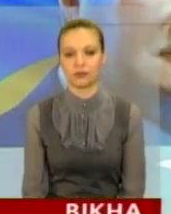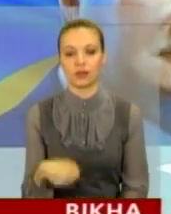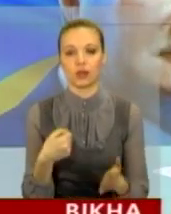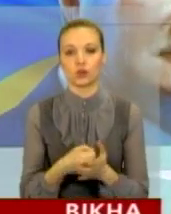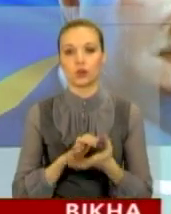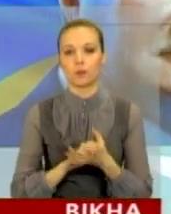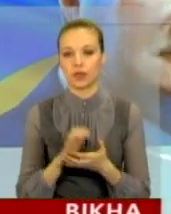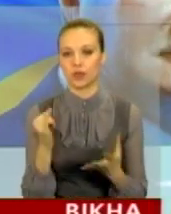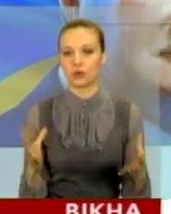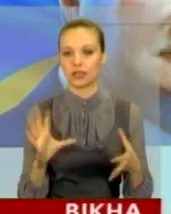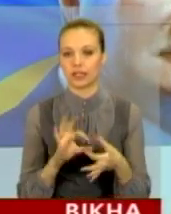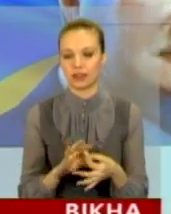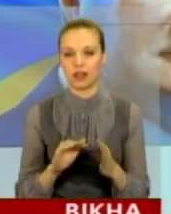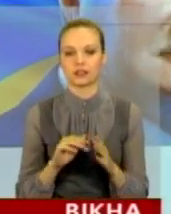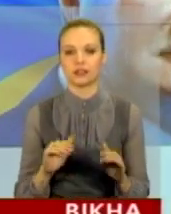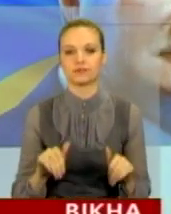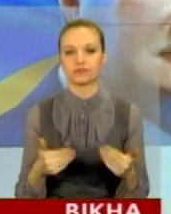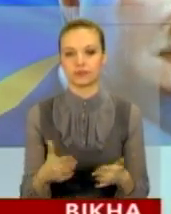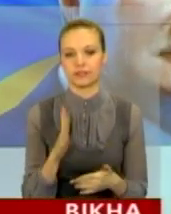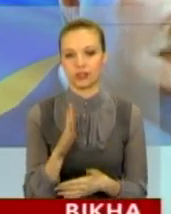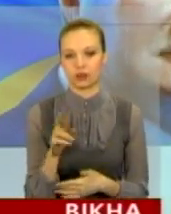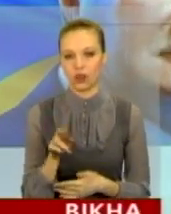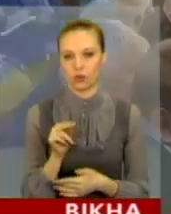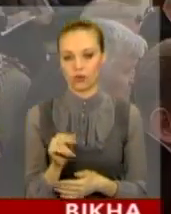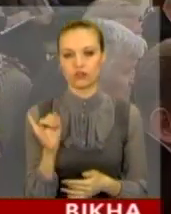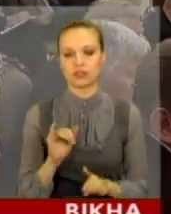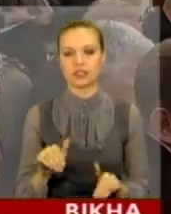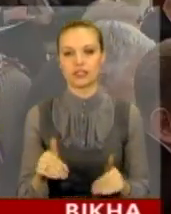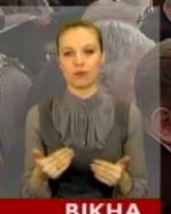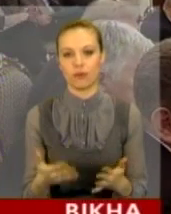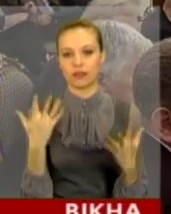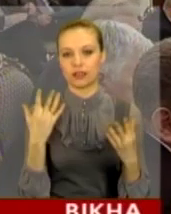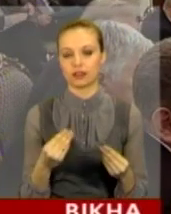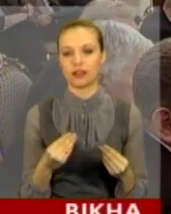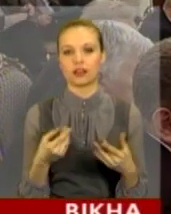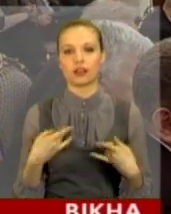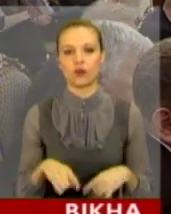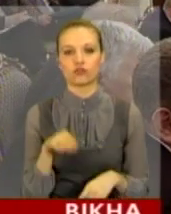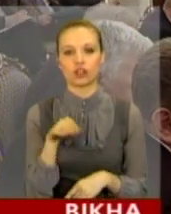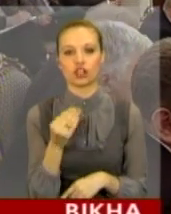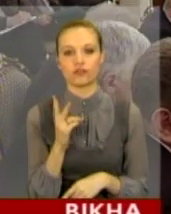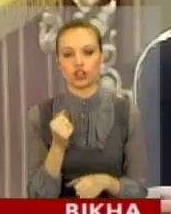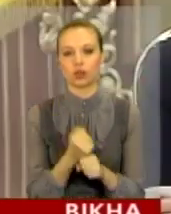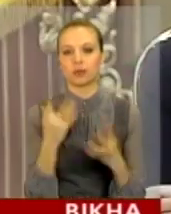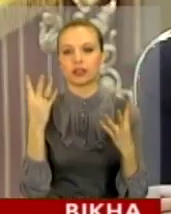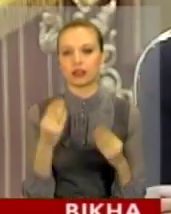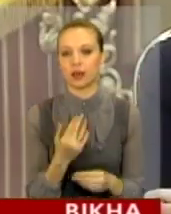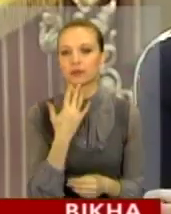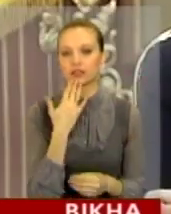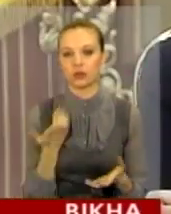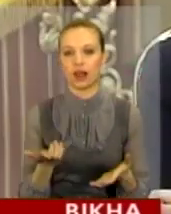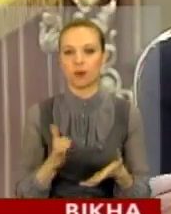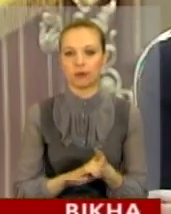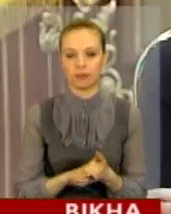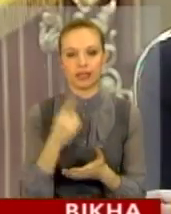До миру і єднання закликав президент Віктор Янукович і запропонував день народження Тараса Шевченка зробити днем національного